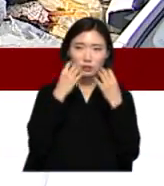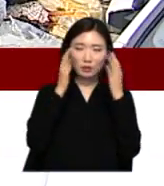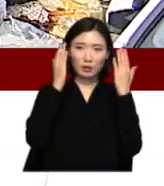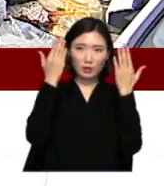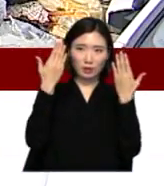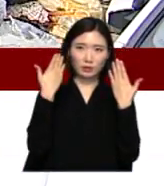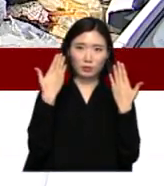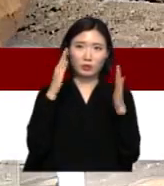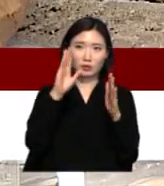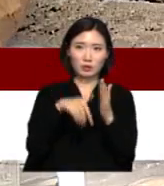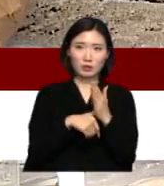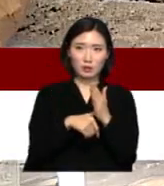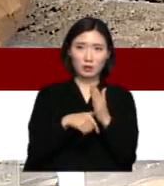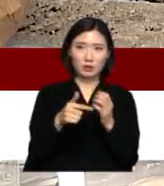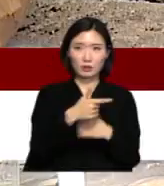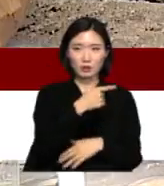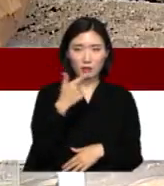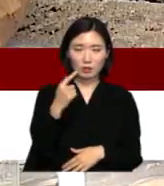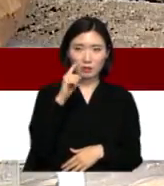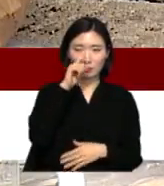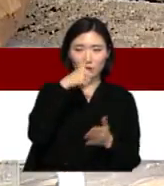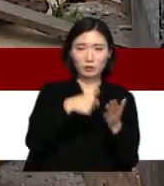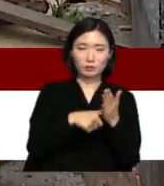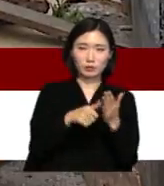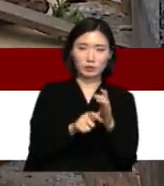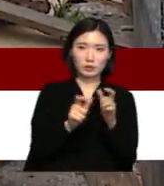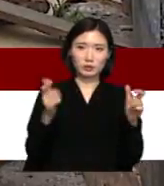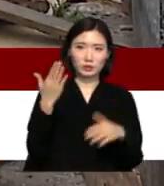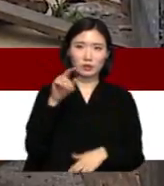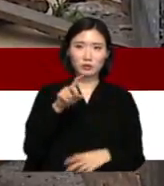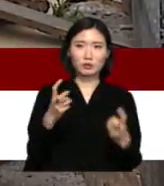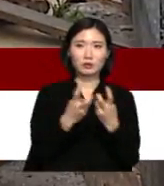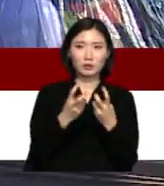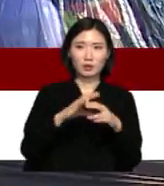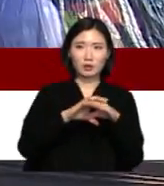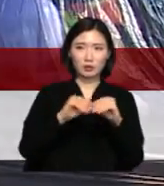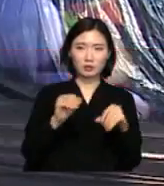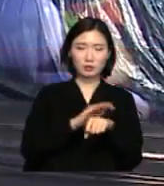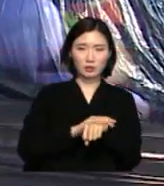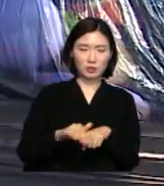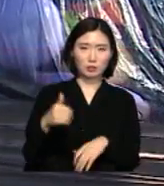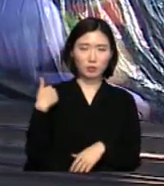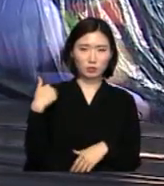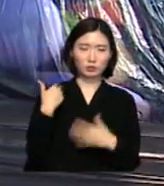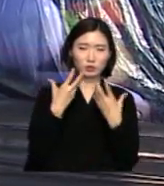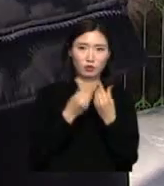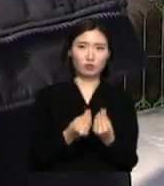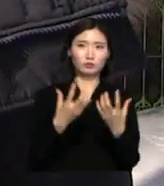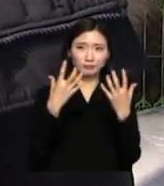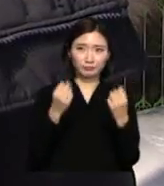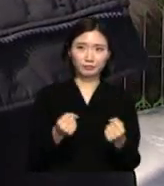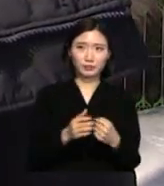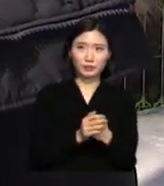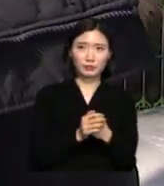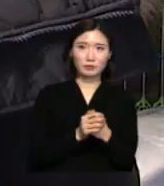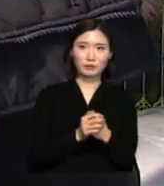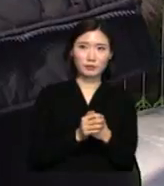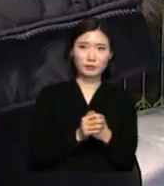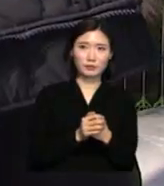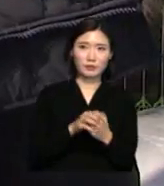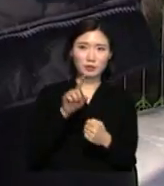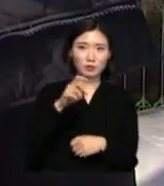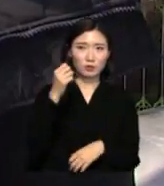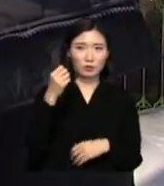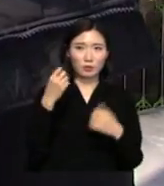경우 대형 폐기물 배출도 늘게 되는데 이를 어떻게 처리해야 하는지 잘 모르는 경우도 많습니다. 그것도